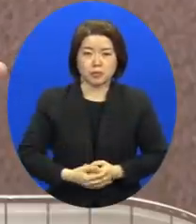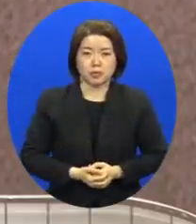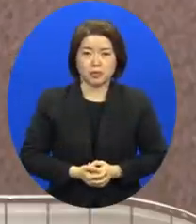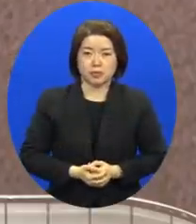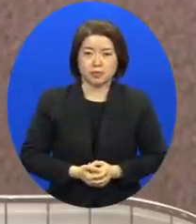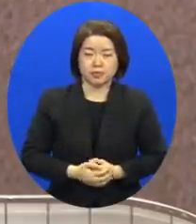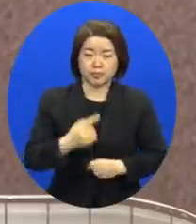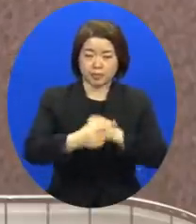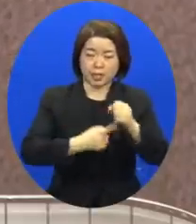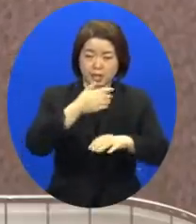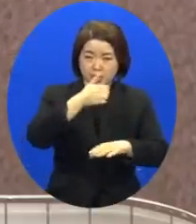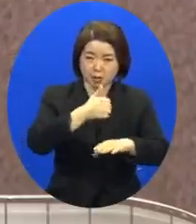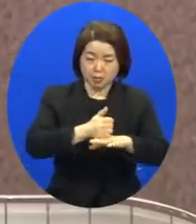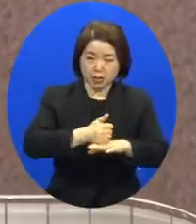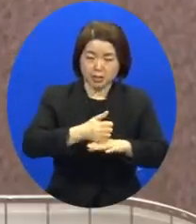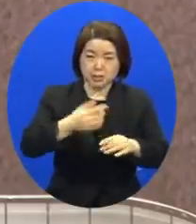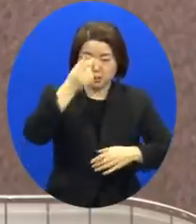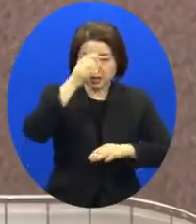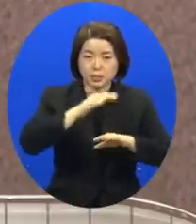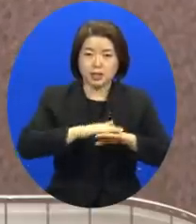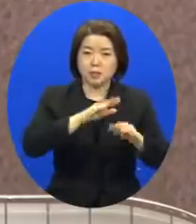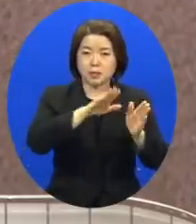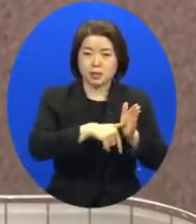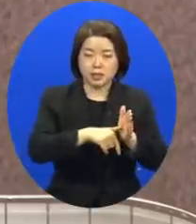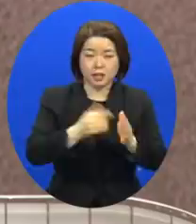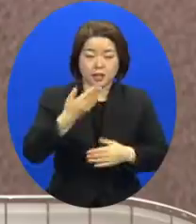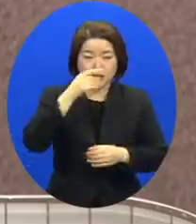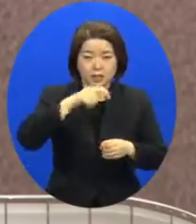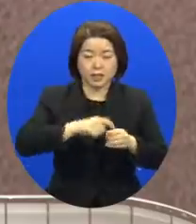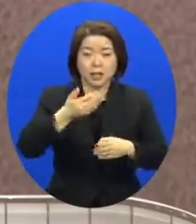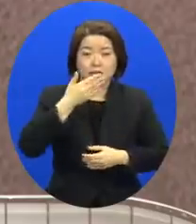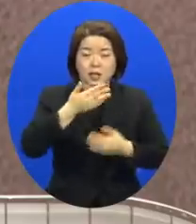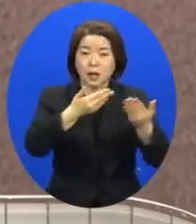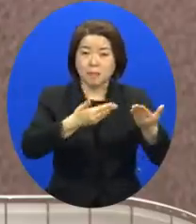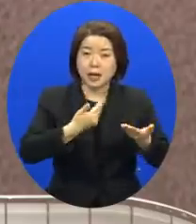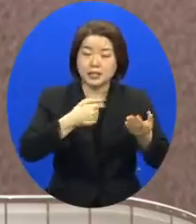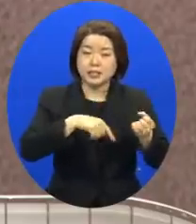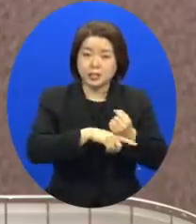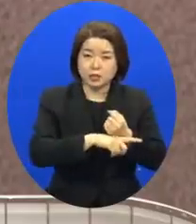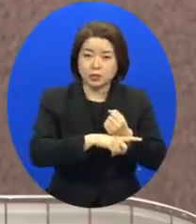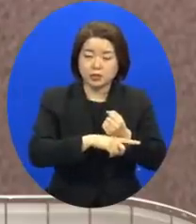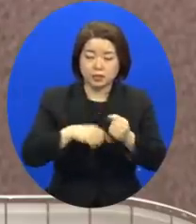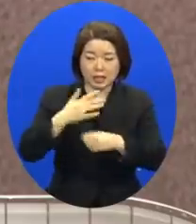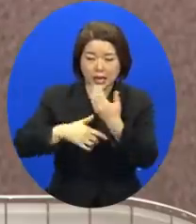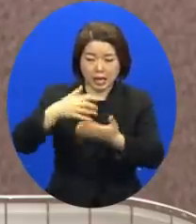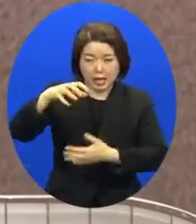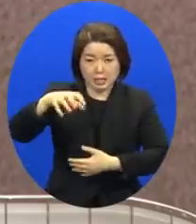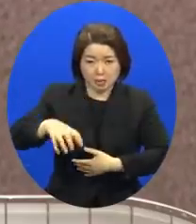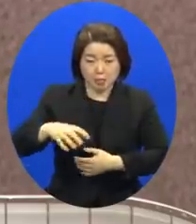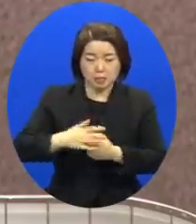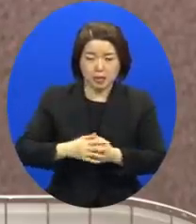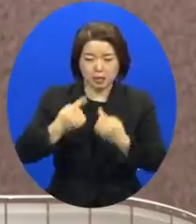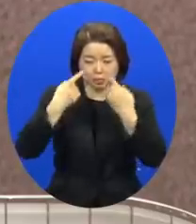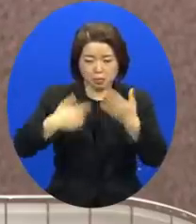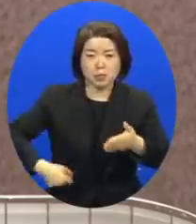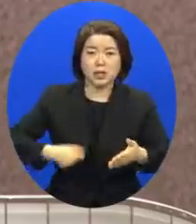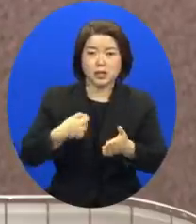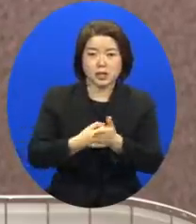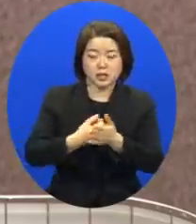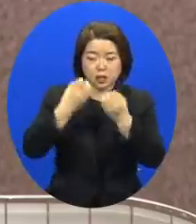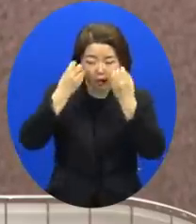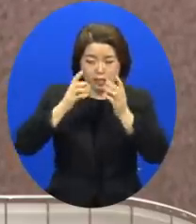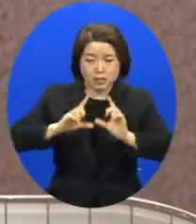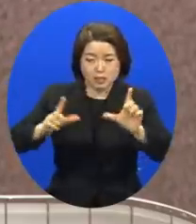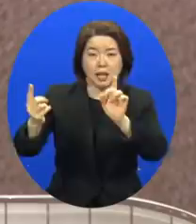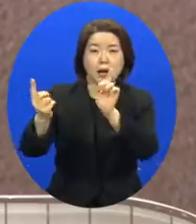성구 영신 예배 때 우리가 성찬을 받는 것은 우리가 하나님 앞에 분명히 결단하고 새해를 맞자